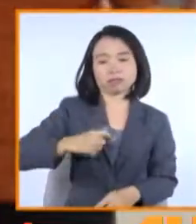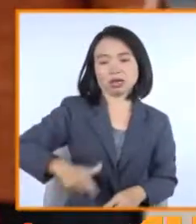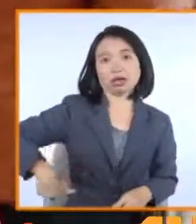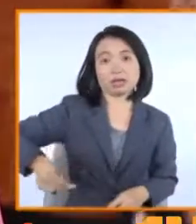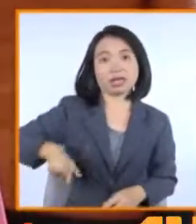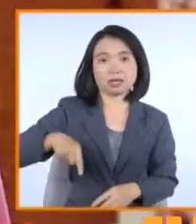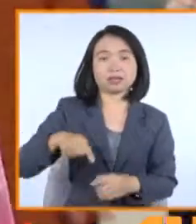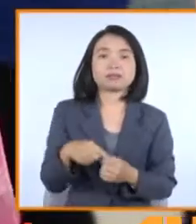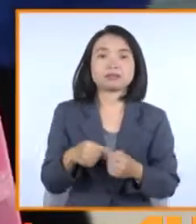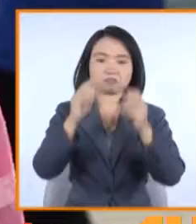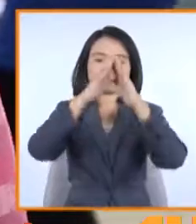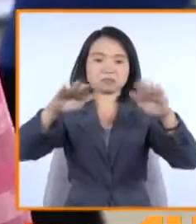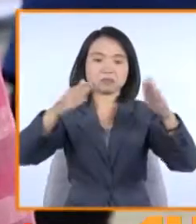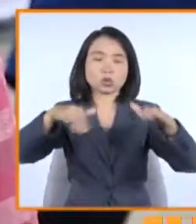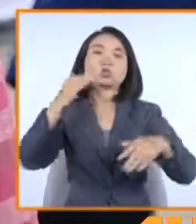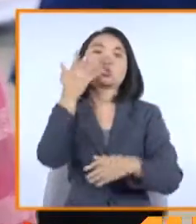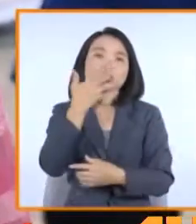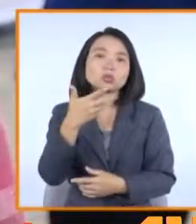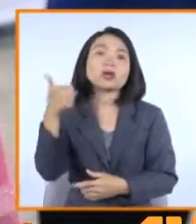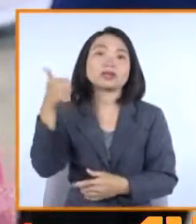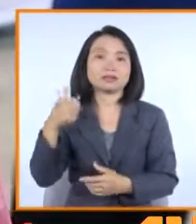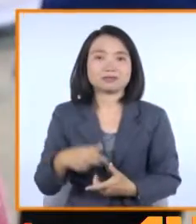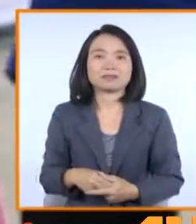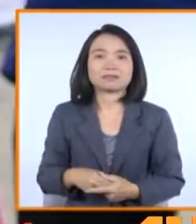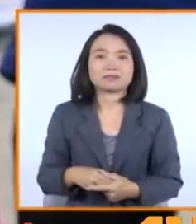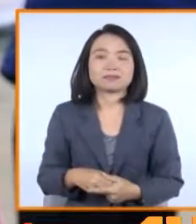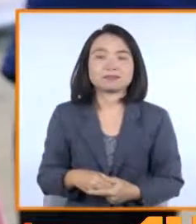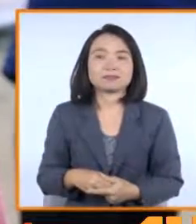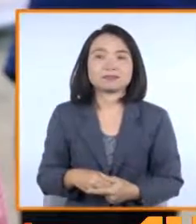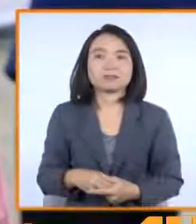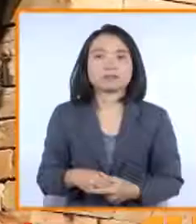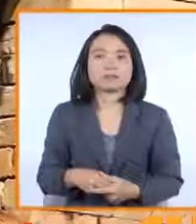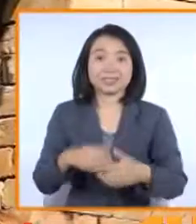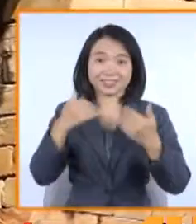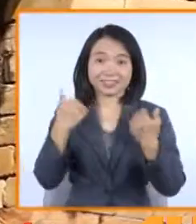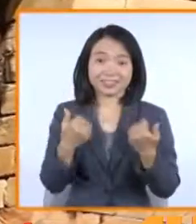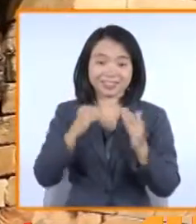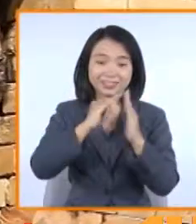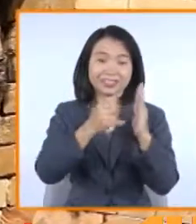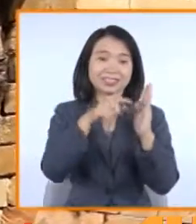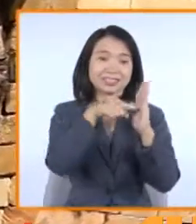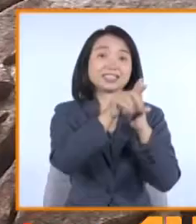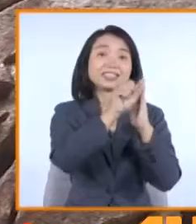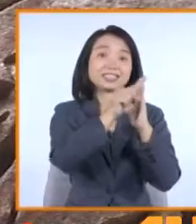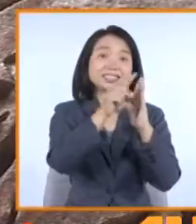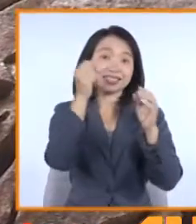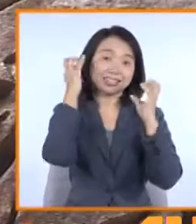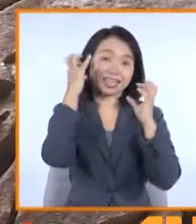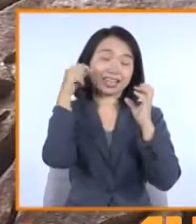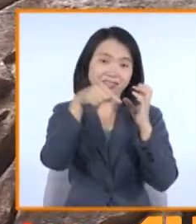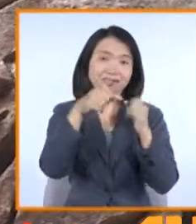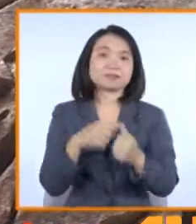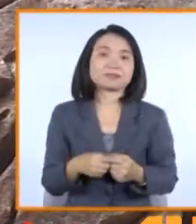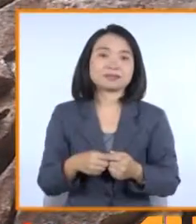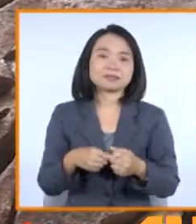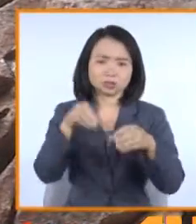ราสาทที่สวยงามนะครับซึ่งตรงนี้นี่จังหวัดศรีสะเกษผมอยากเรียนในเบื้องต้นว่าเราเ